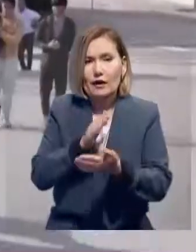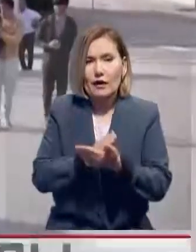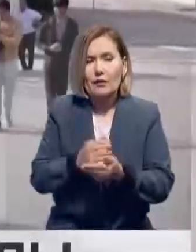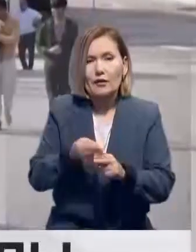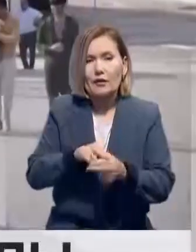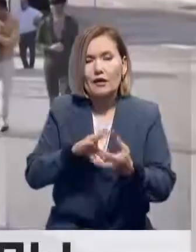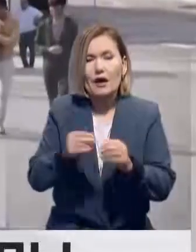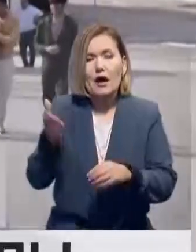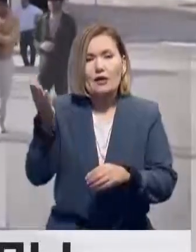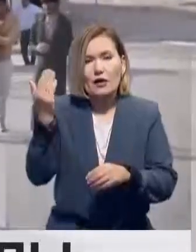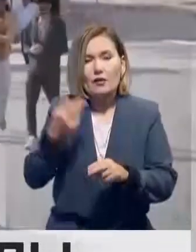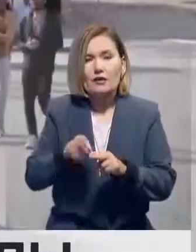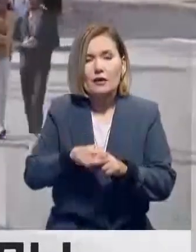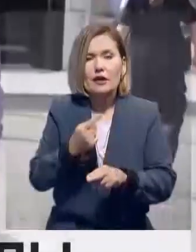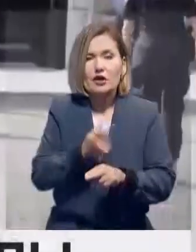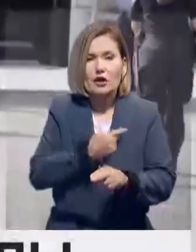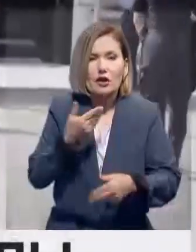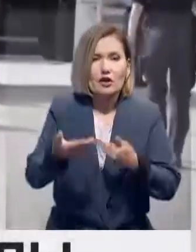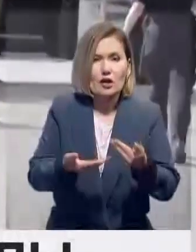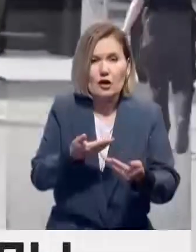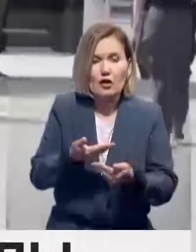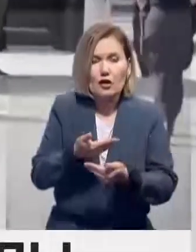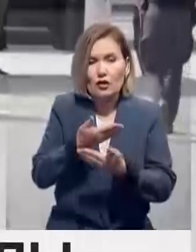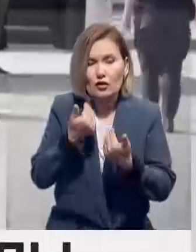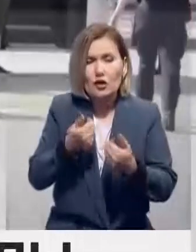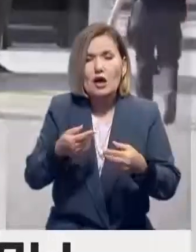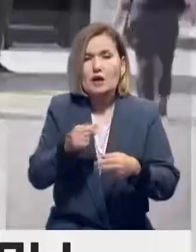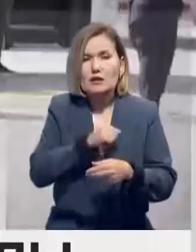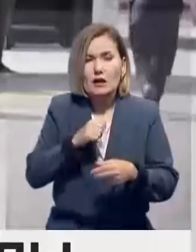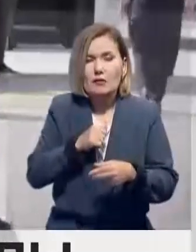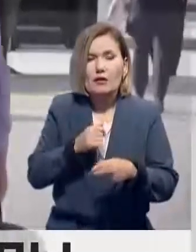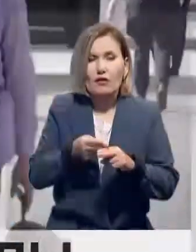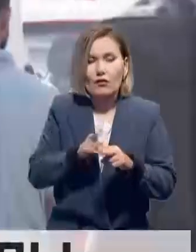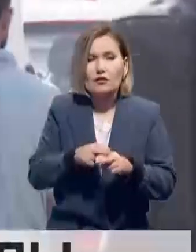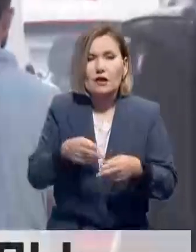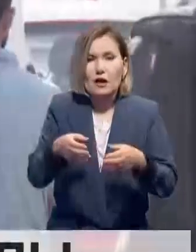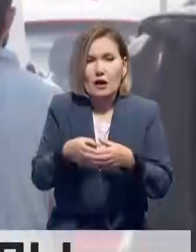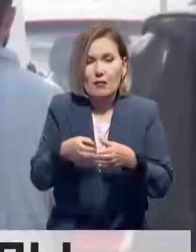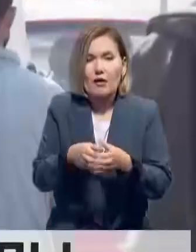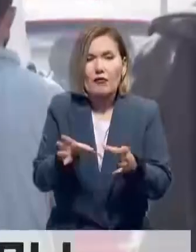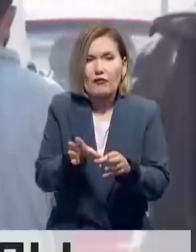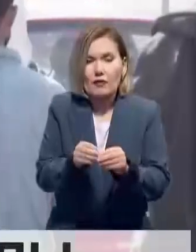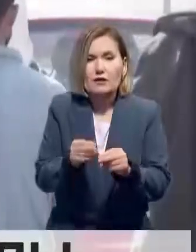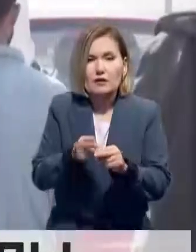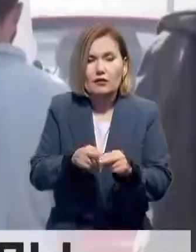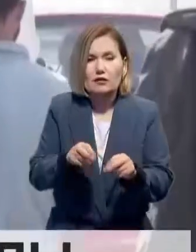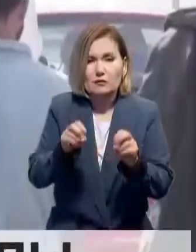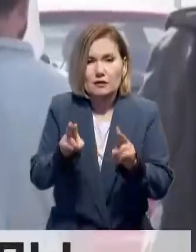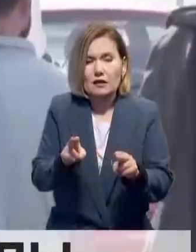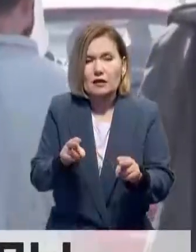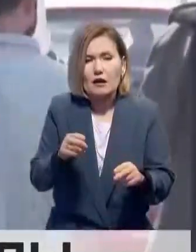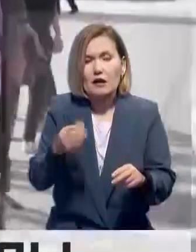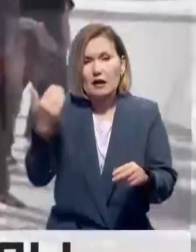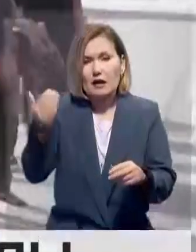Айтуларынша, олар бұрынғыдай жалғыз жаяу емес, топтасып жүретін болды. Енді тұрғындар қоғамдық қауіпсіздікке қатер төне ме деп алаңдайды.